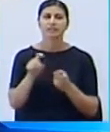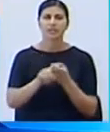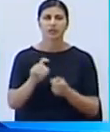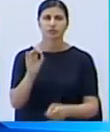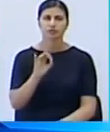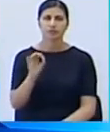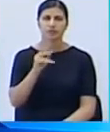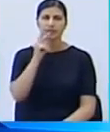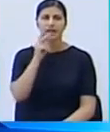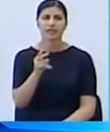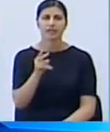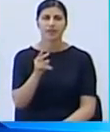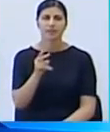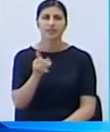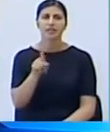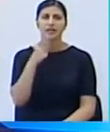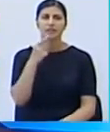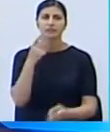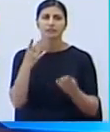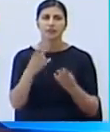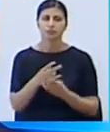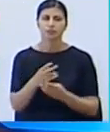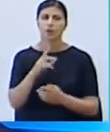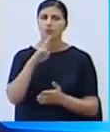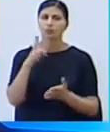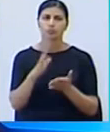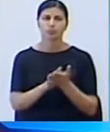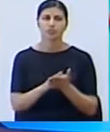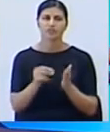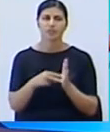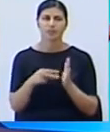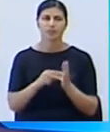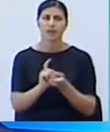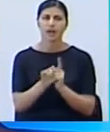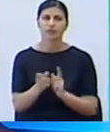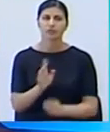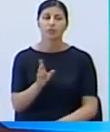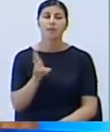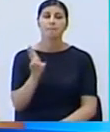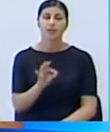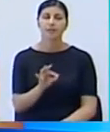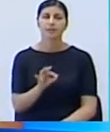დაკავშირებით ხედვები რა თქმა უნდა მუდმივი ღირებულებები არ იცვლება მაგრამ